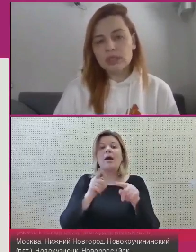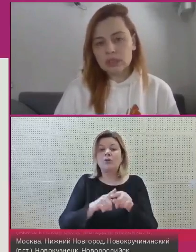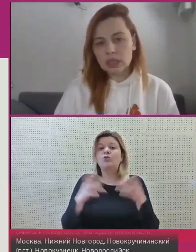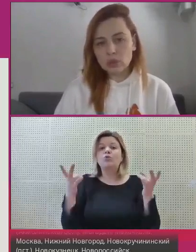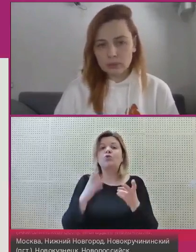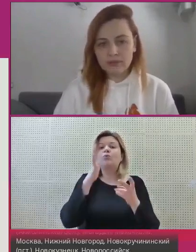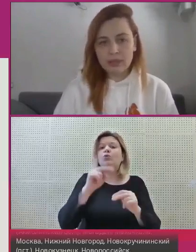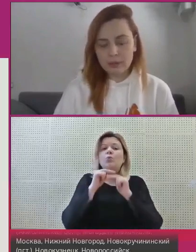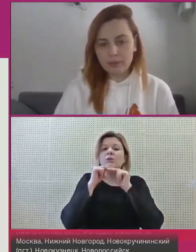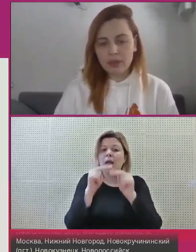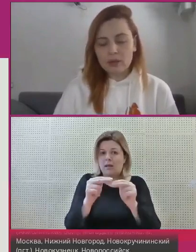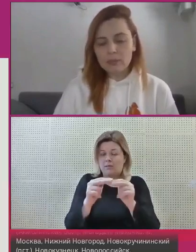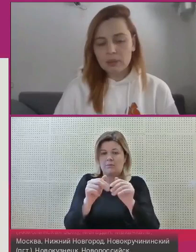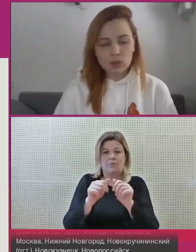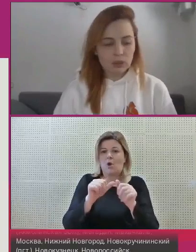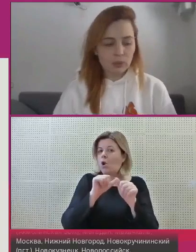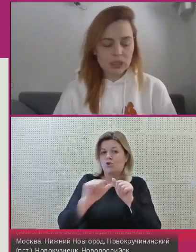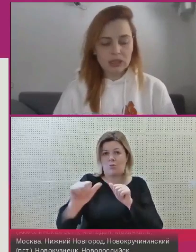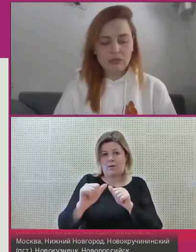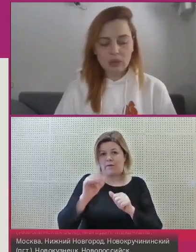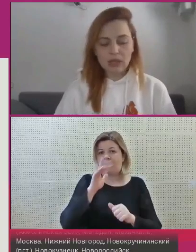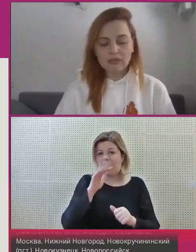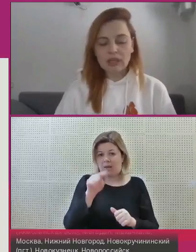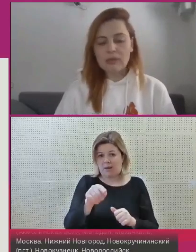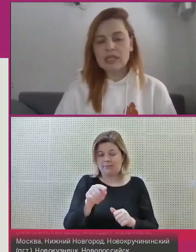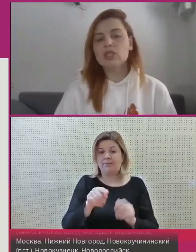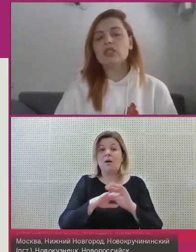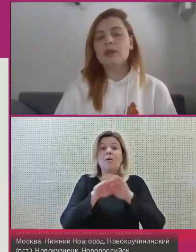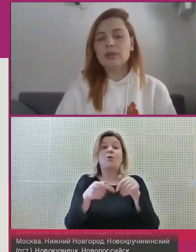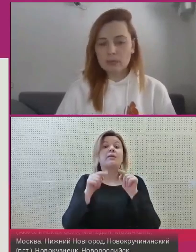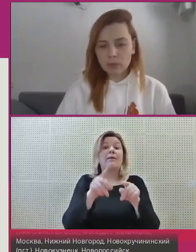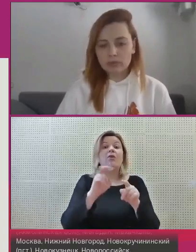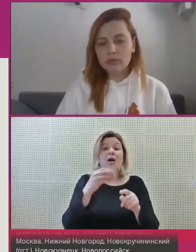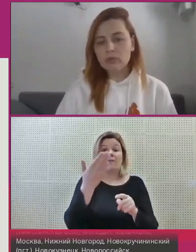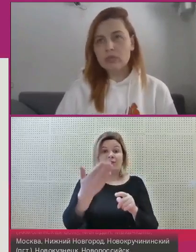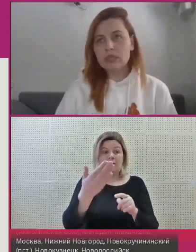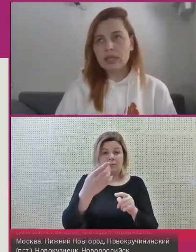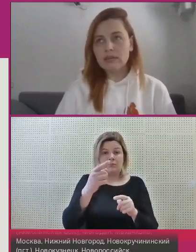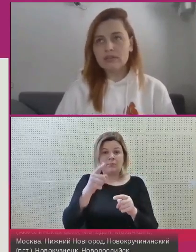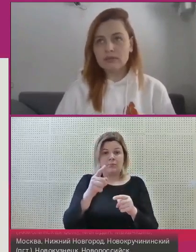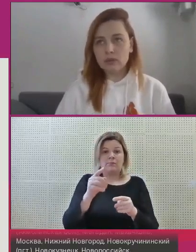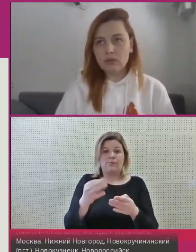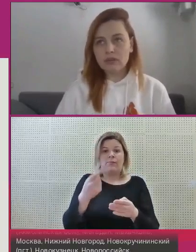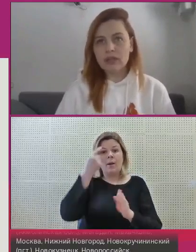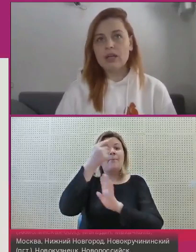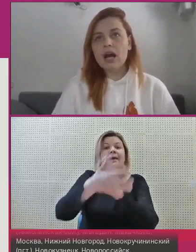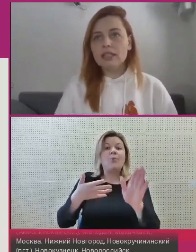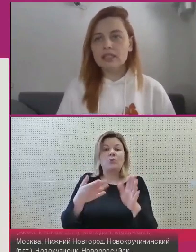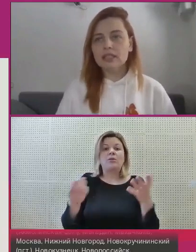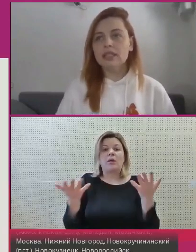которому нужно будет уделить особое время. Потому что после того, как вы обозначите проблему, скорее всего,